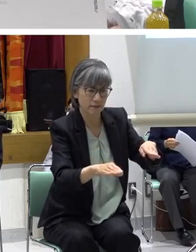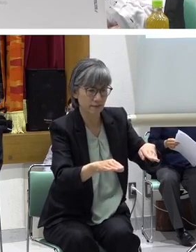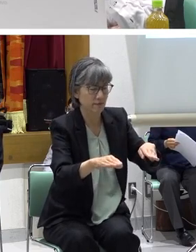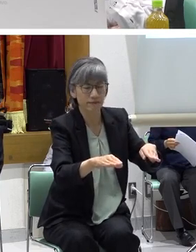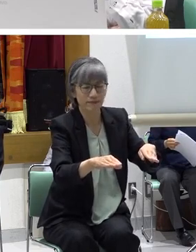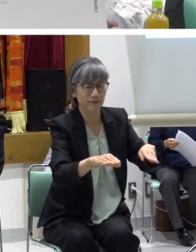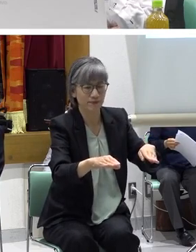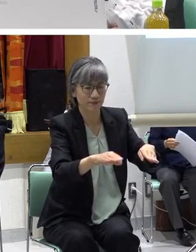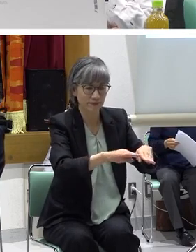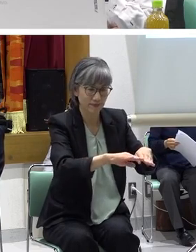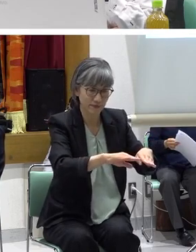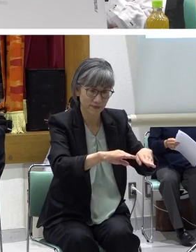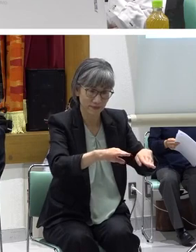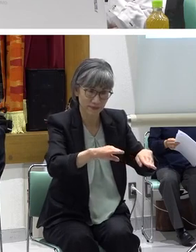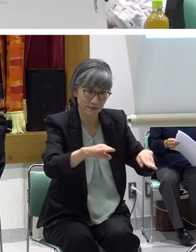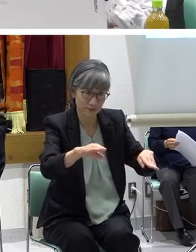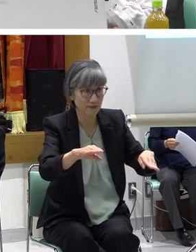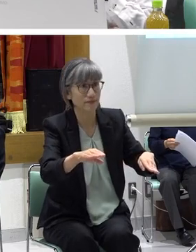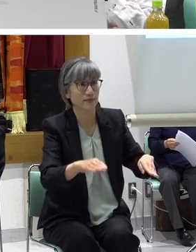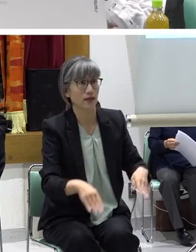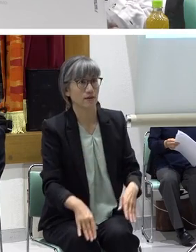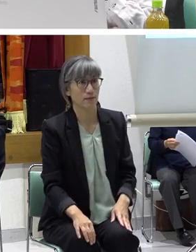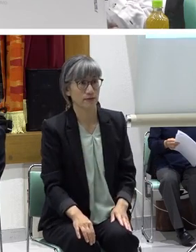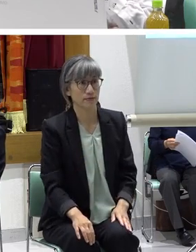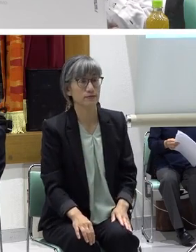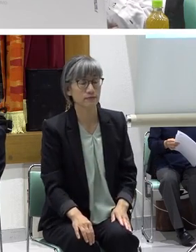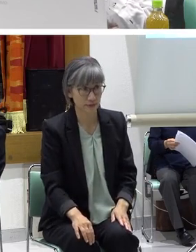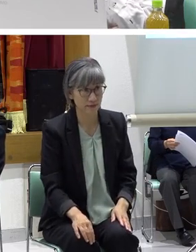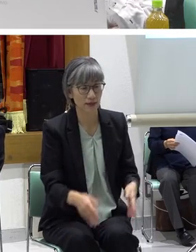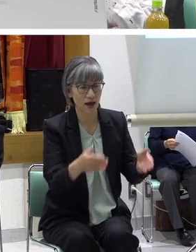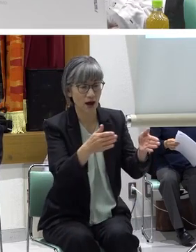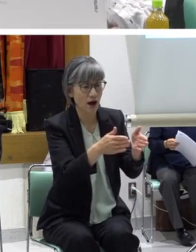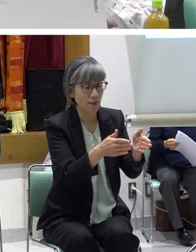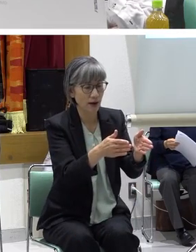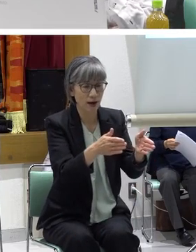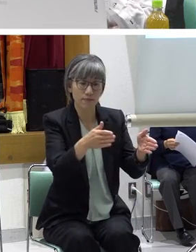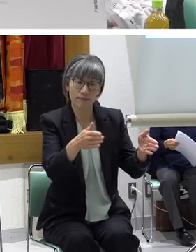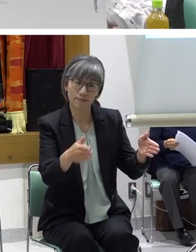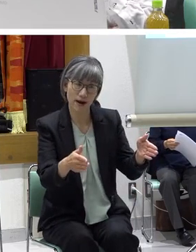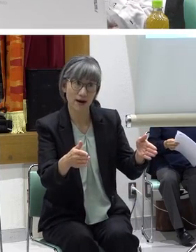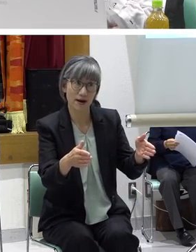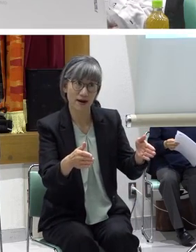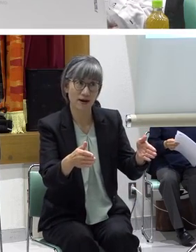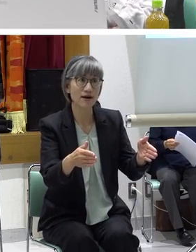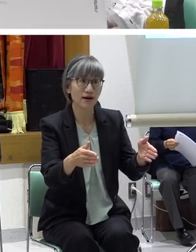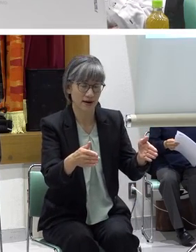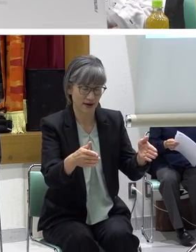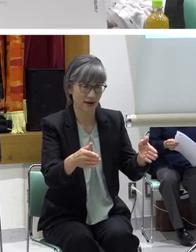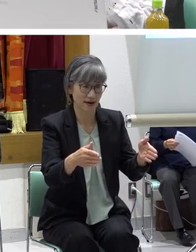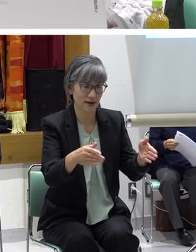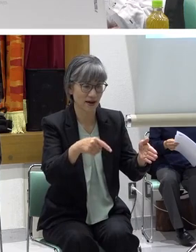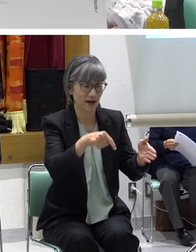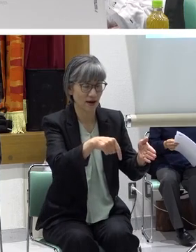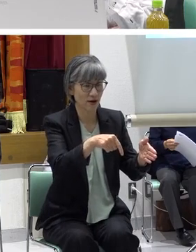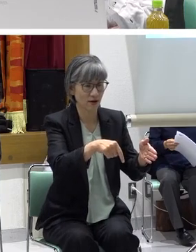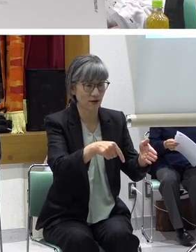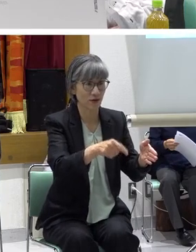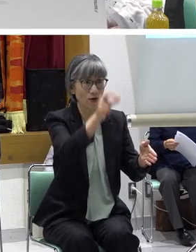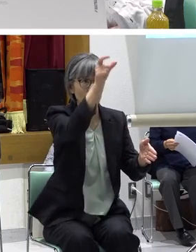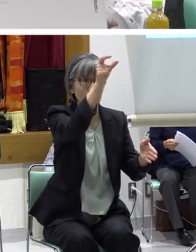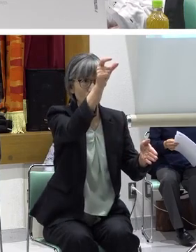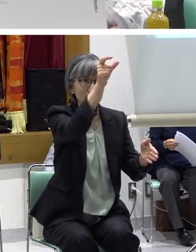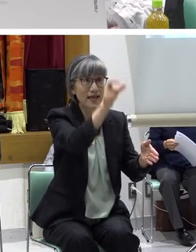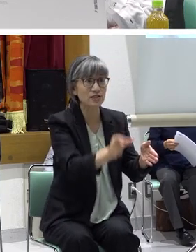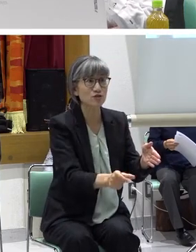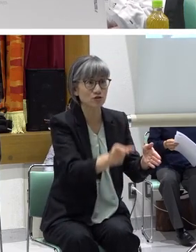消されています。また幅が広げられたことで、歩道の真ん中に立っていたもともとあ